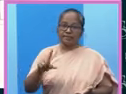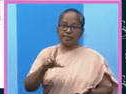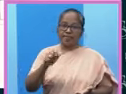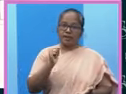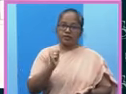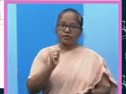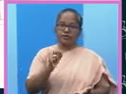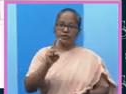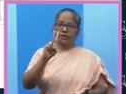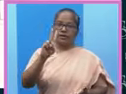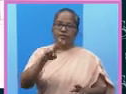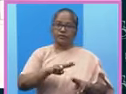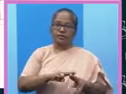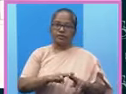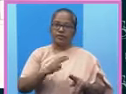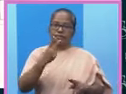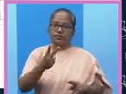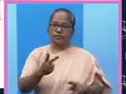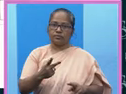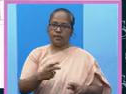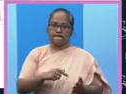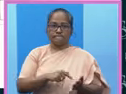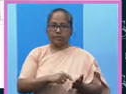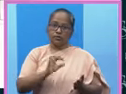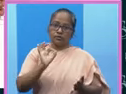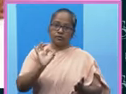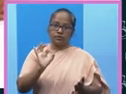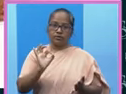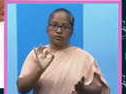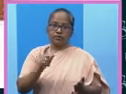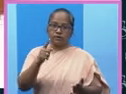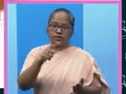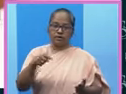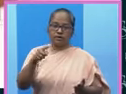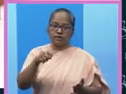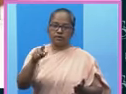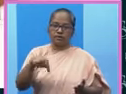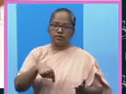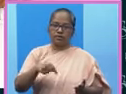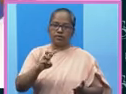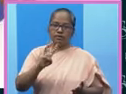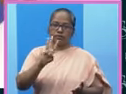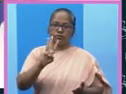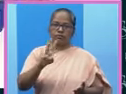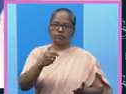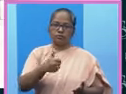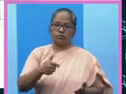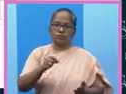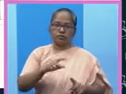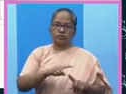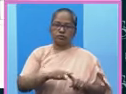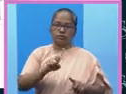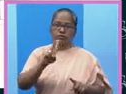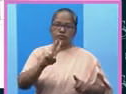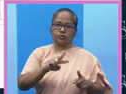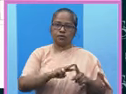எல் காண்பதற்கு இரண்டு சூத்திரங்கள். மையக்கோணம் தெரியும் என்றால் 360 டிகிரிக்கு தீட்டா டிகிரி இன்ட்டு